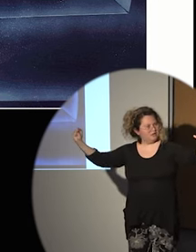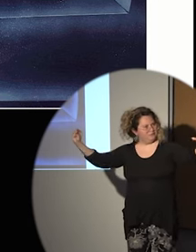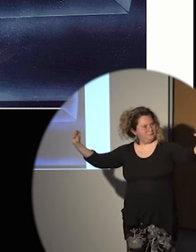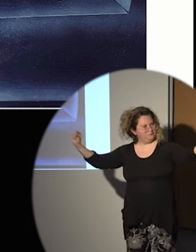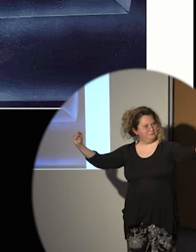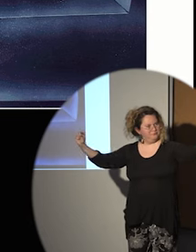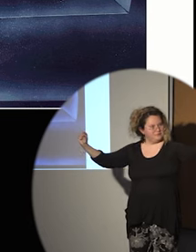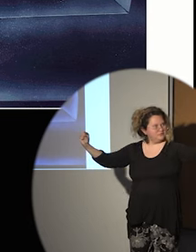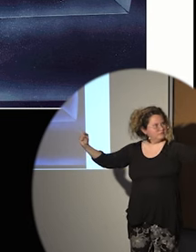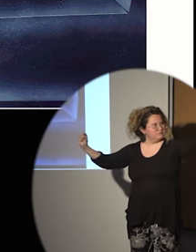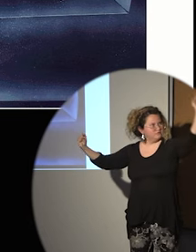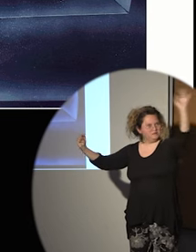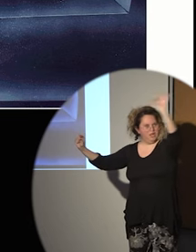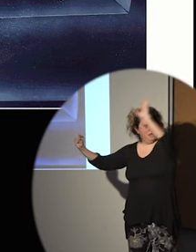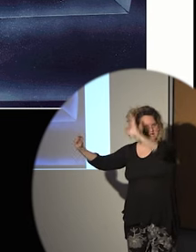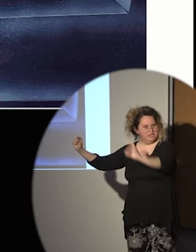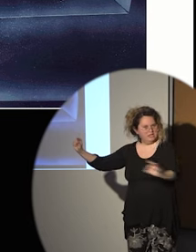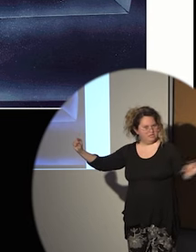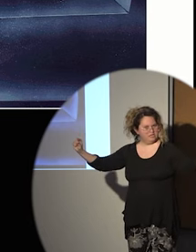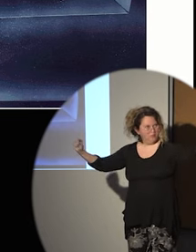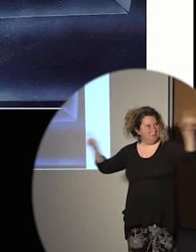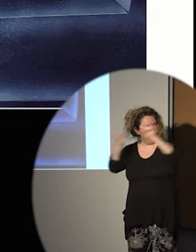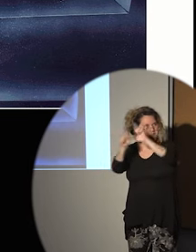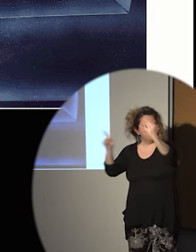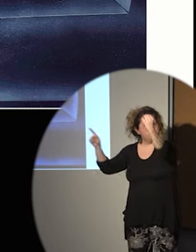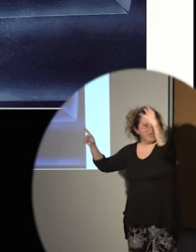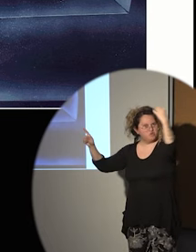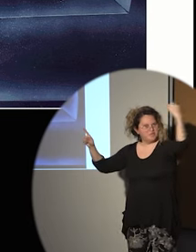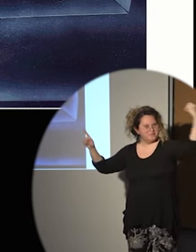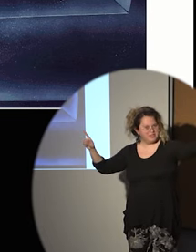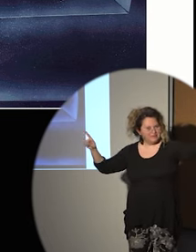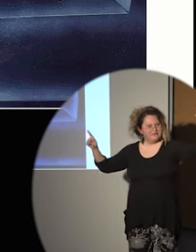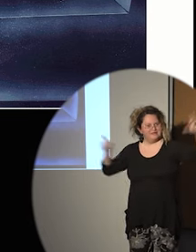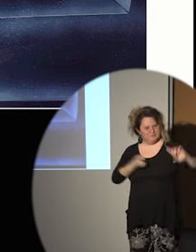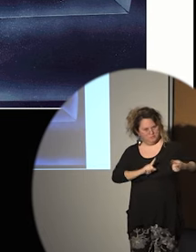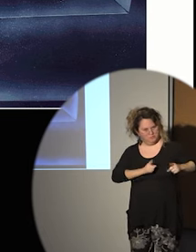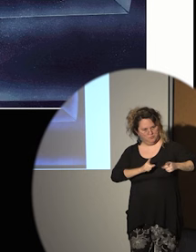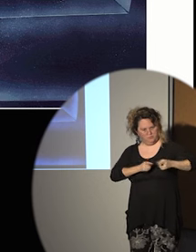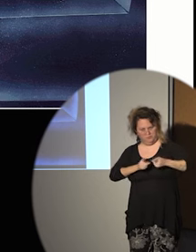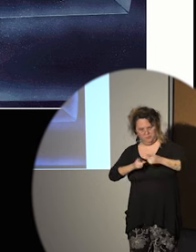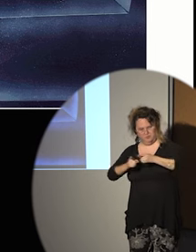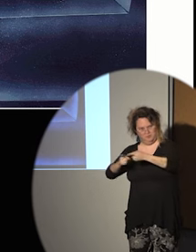Elles vont aller plus loin, mais pour atteindre les autres étoiles, il faut compter 80 000 ans